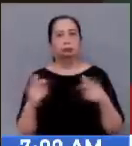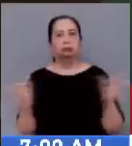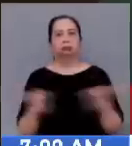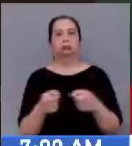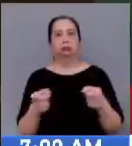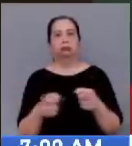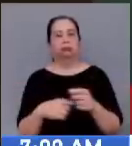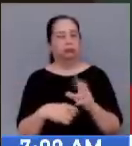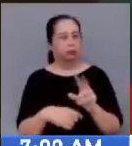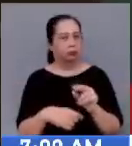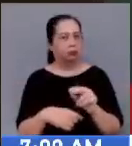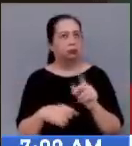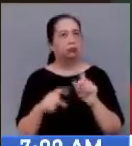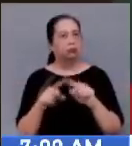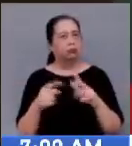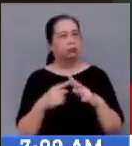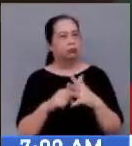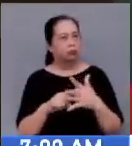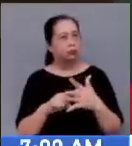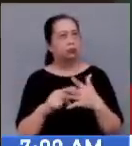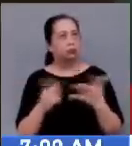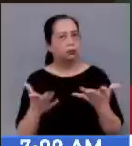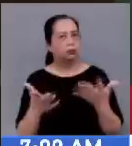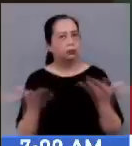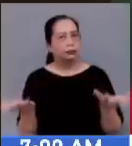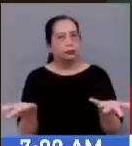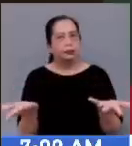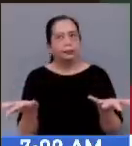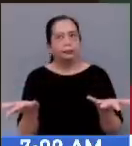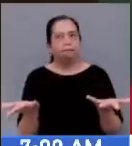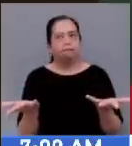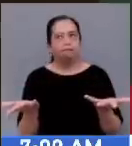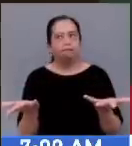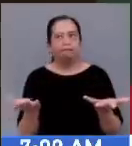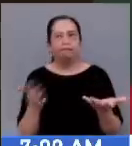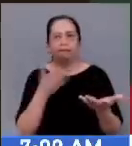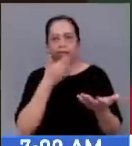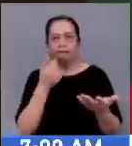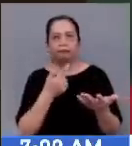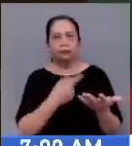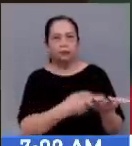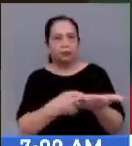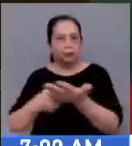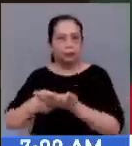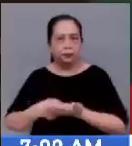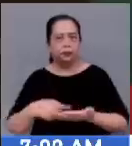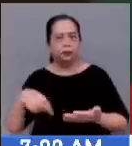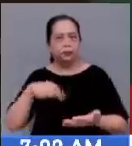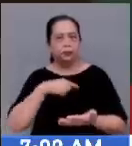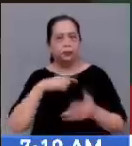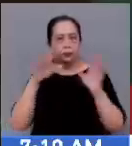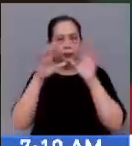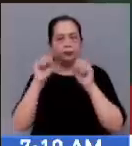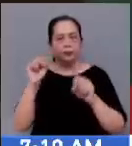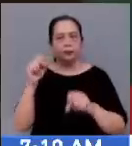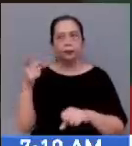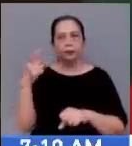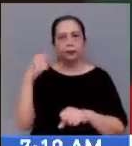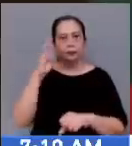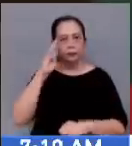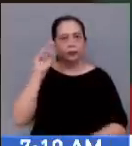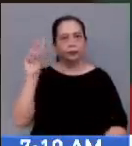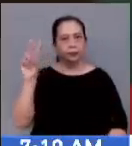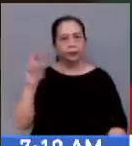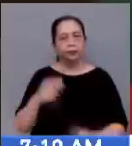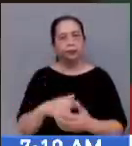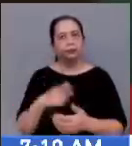But initially, it is something na napag-usapan din namin ni President Marcos, and he